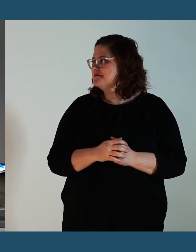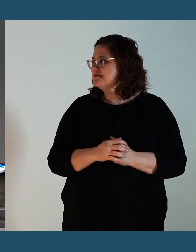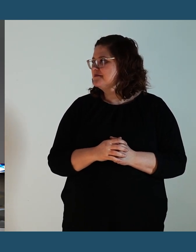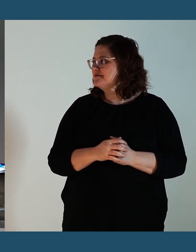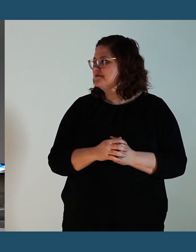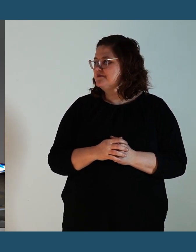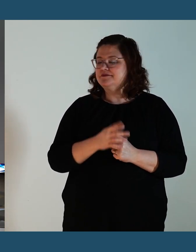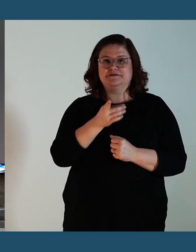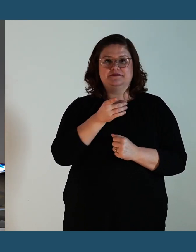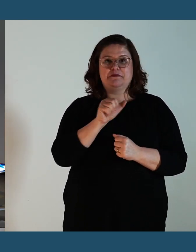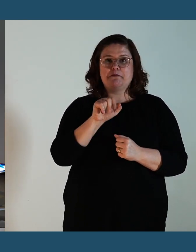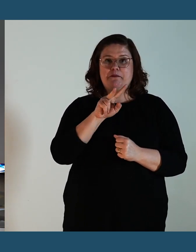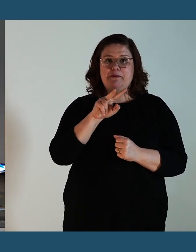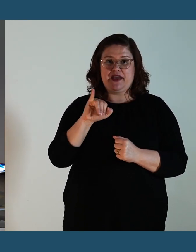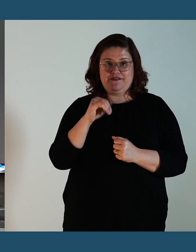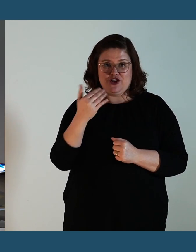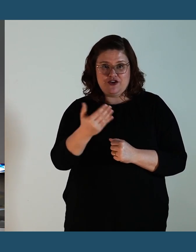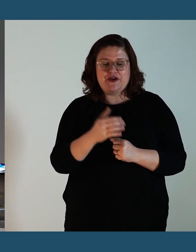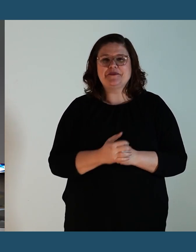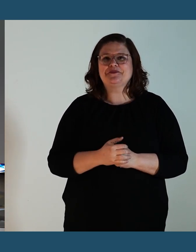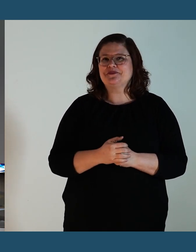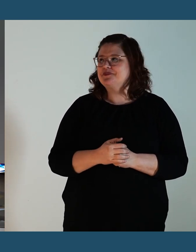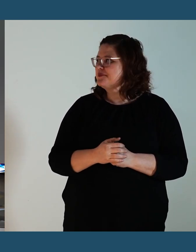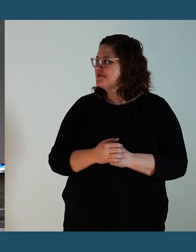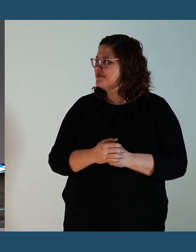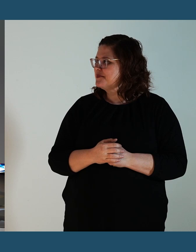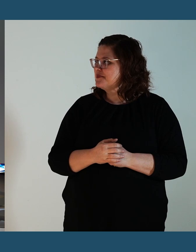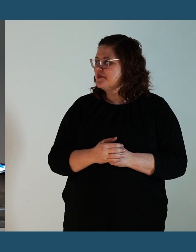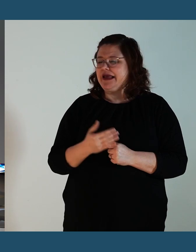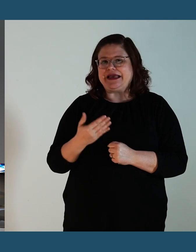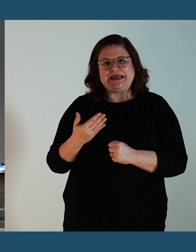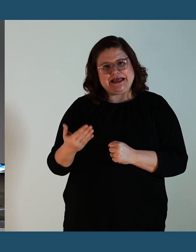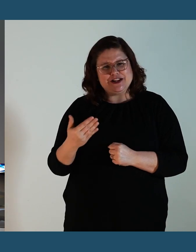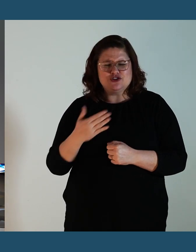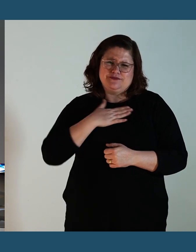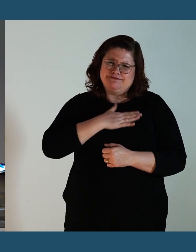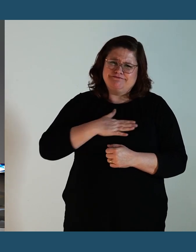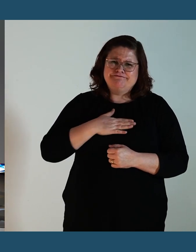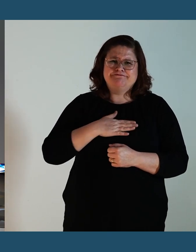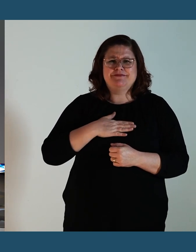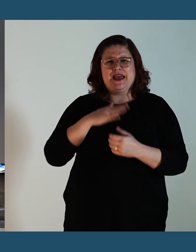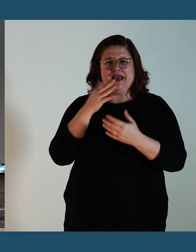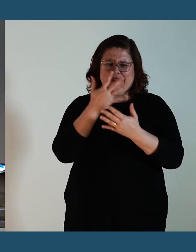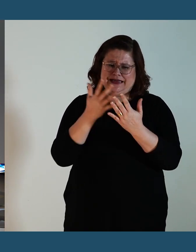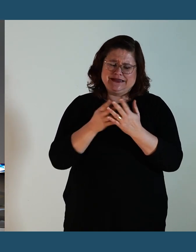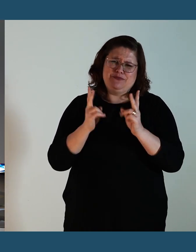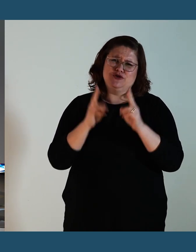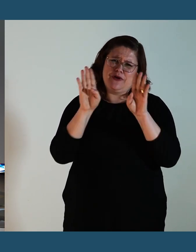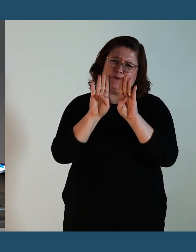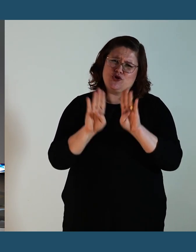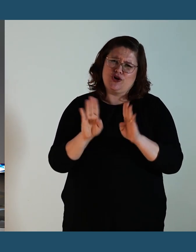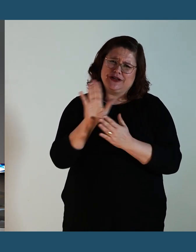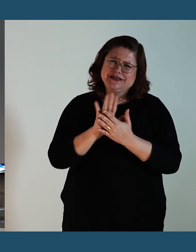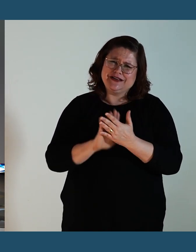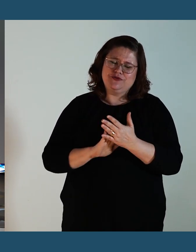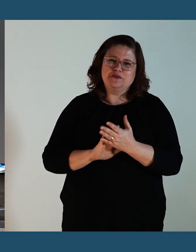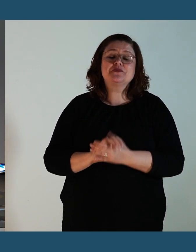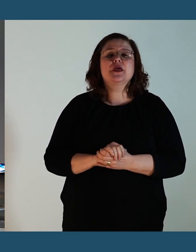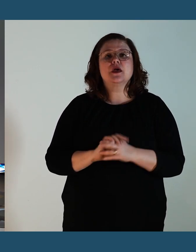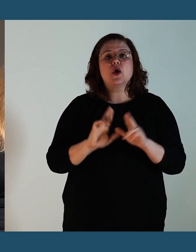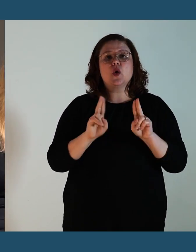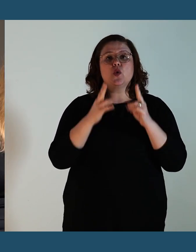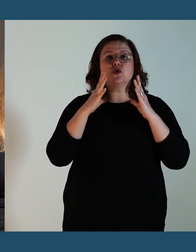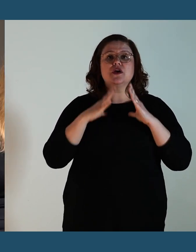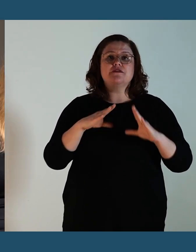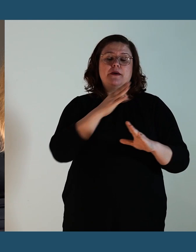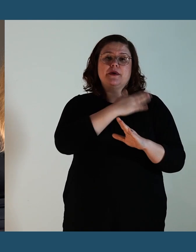Ja sitten Päivi. Ole hyvä. Joo, kiitoksia. Vähän byrokraattista kieltä, mutta antakaa anteeksi. Uuden